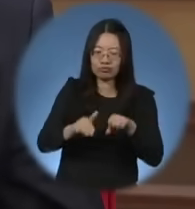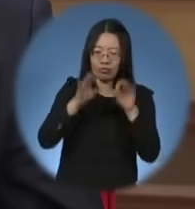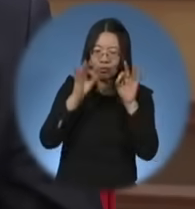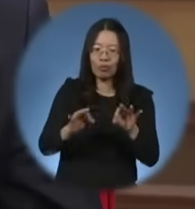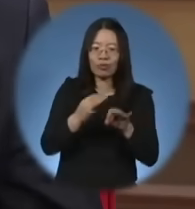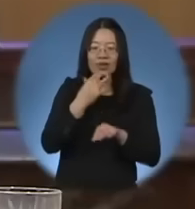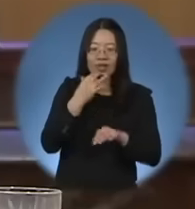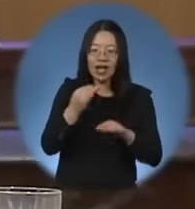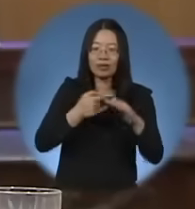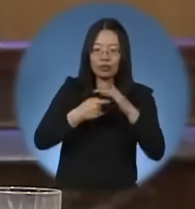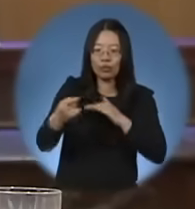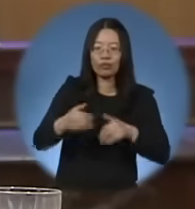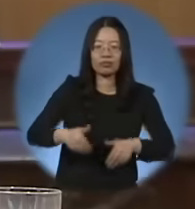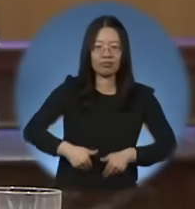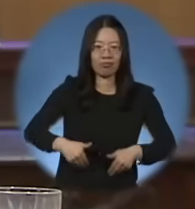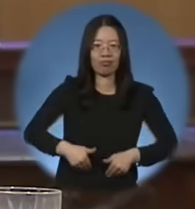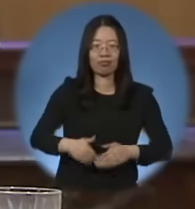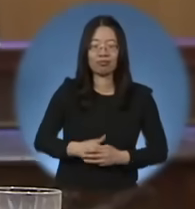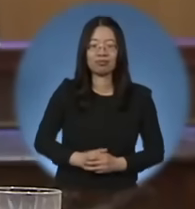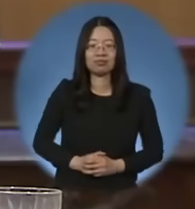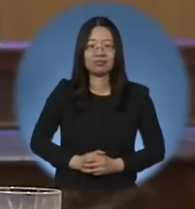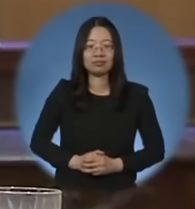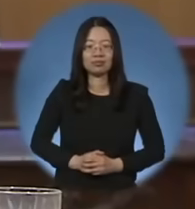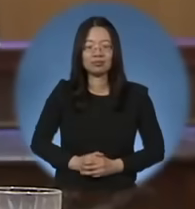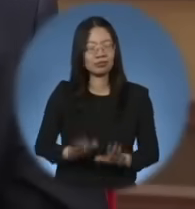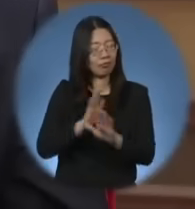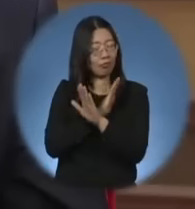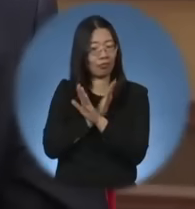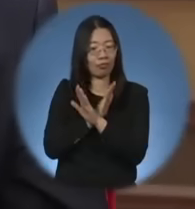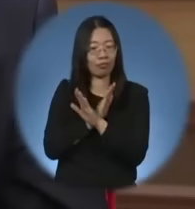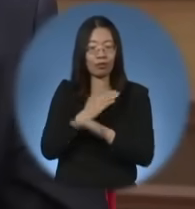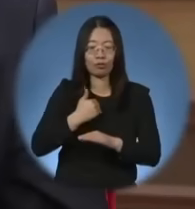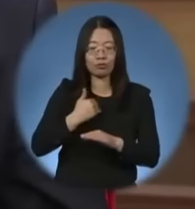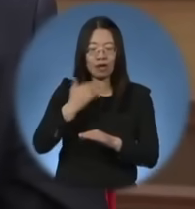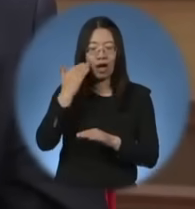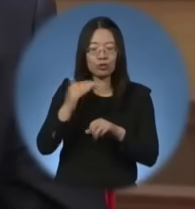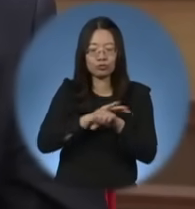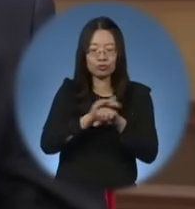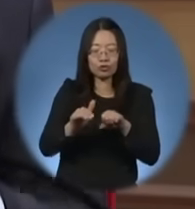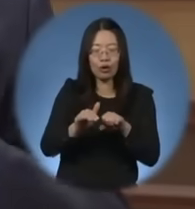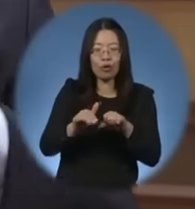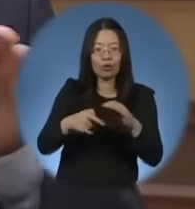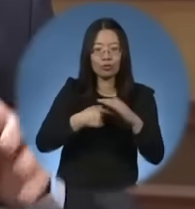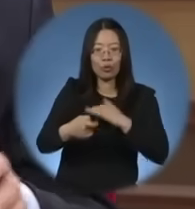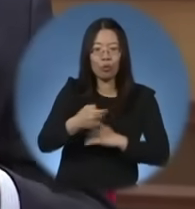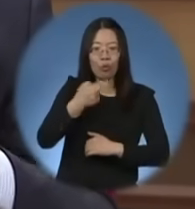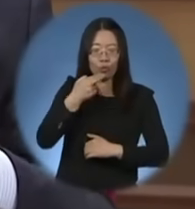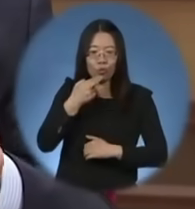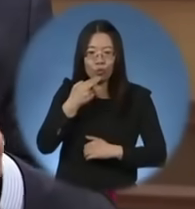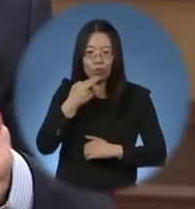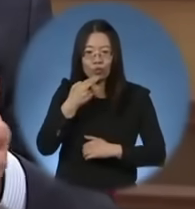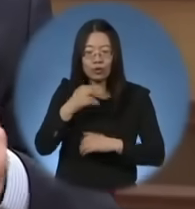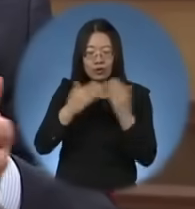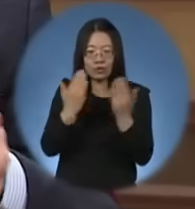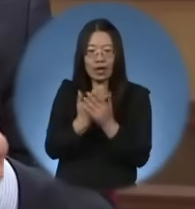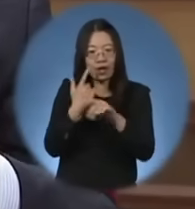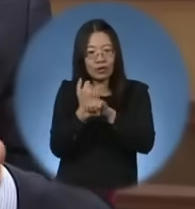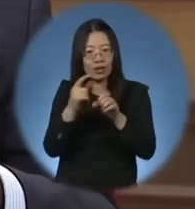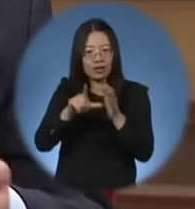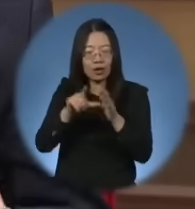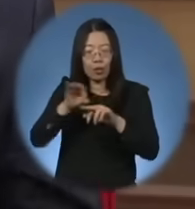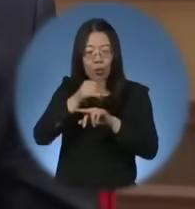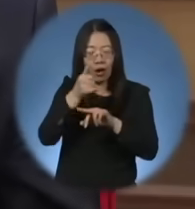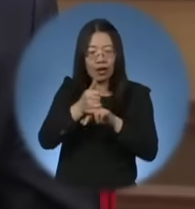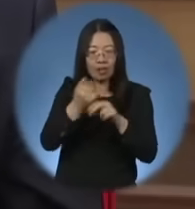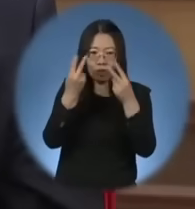무덤이라는 거 이런 소리예요 아니 토글은 안 했었습니다 우리 연구할 때는 다 왕관